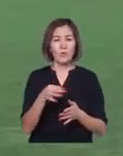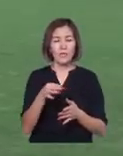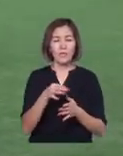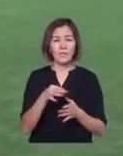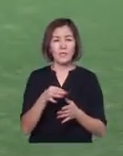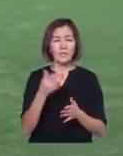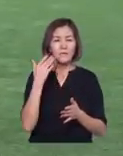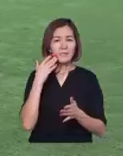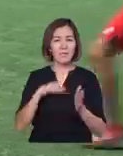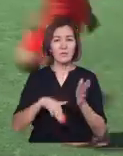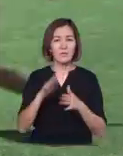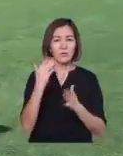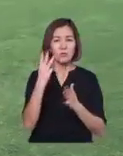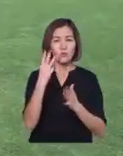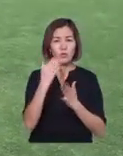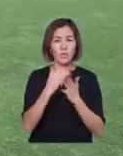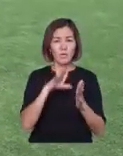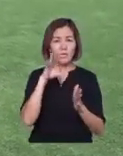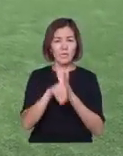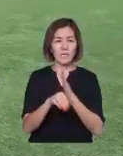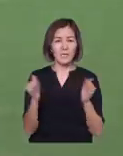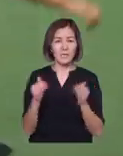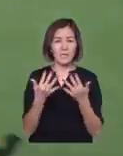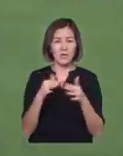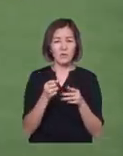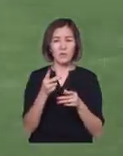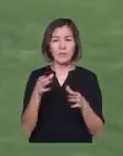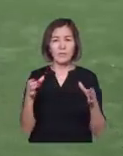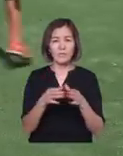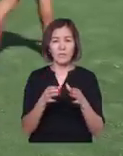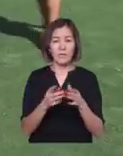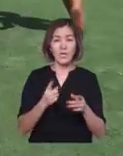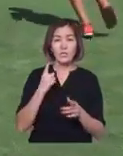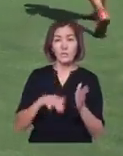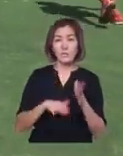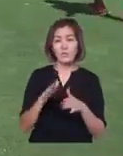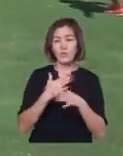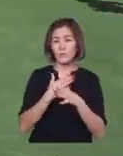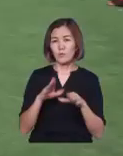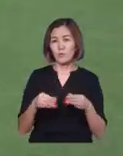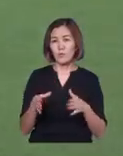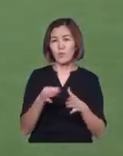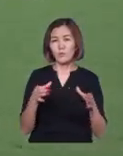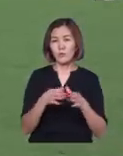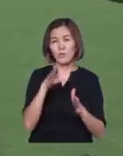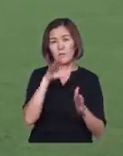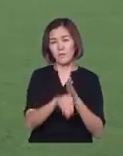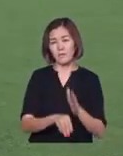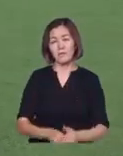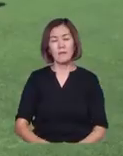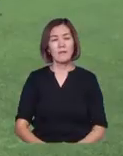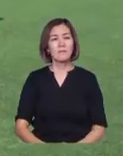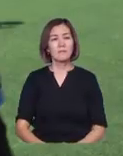үнемі үздікшілік қатарынан көрінуде. Тіпті кішкентай ғана ауылдың бірнеше баласы жасыл алаңдағы шеберліктерінің арқасында облыс құрама командасының қатарына да